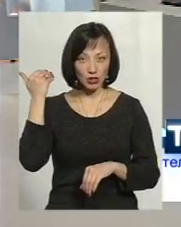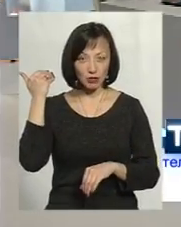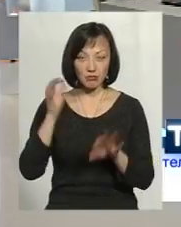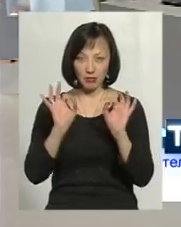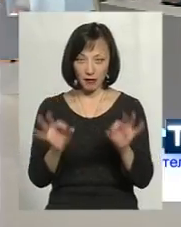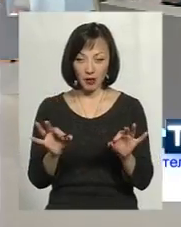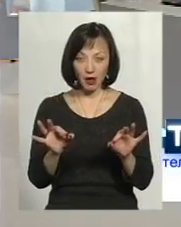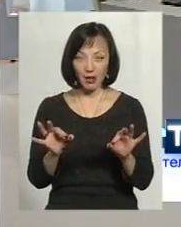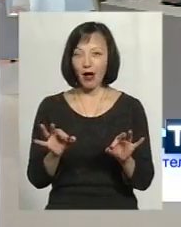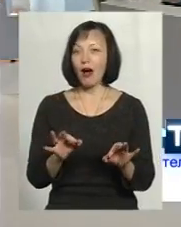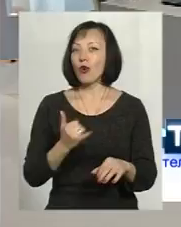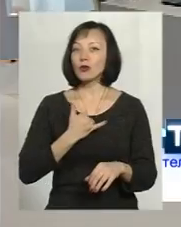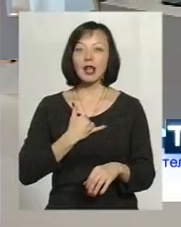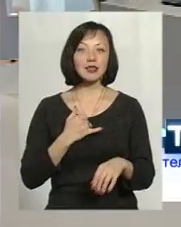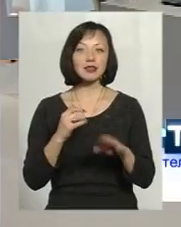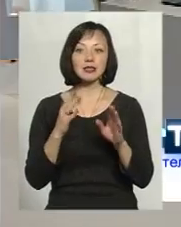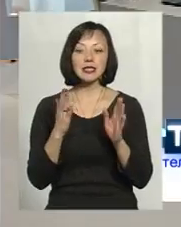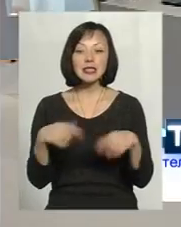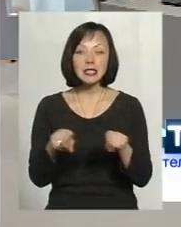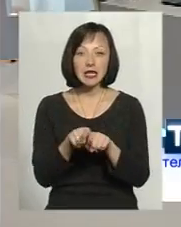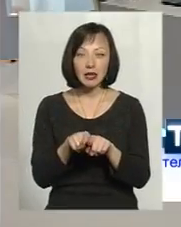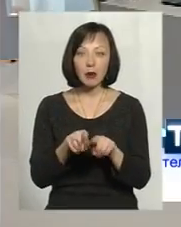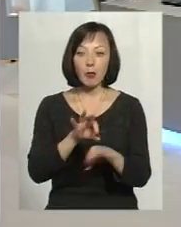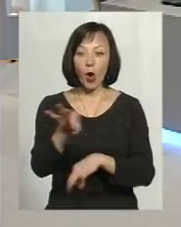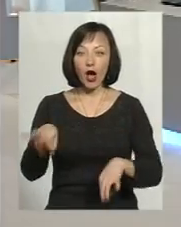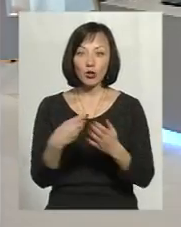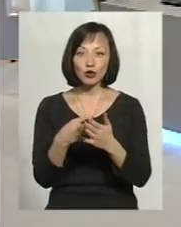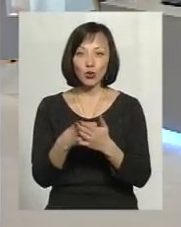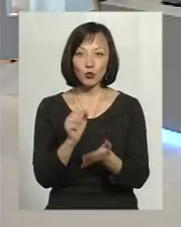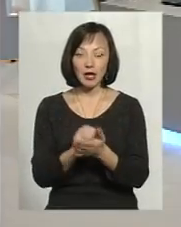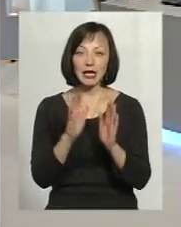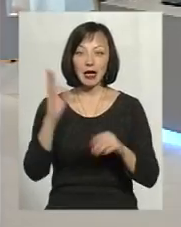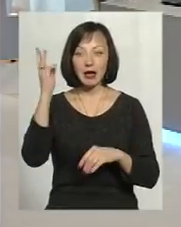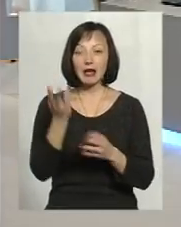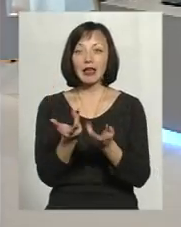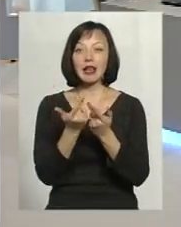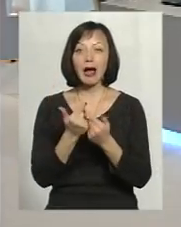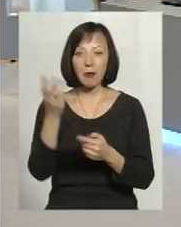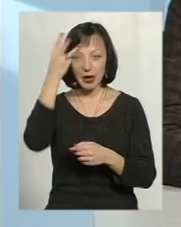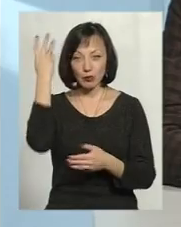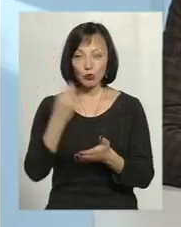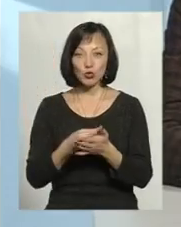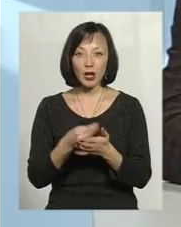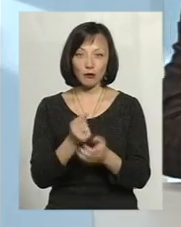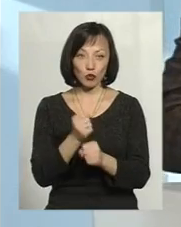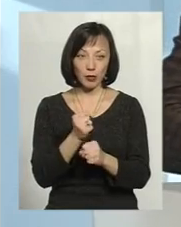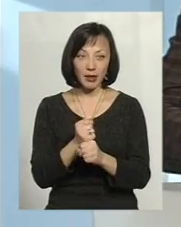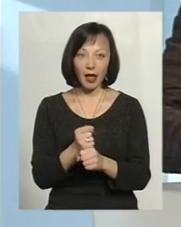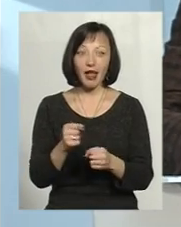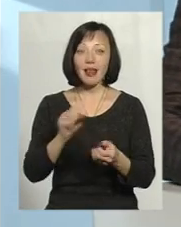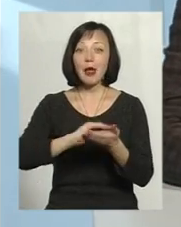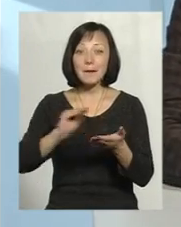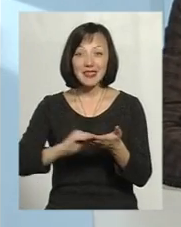так? В нас тільки проєкти кошторисної документації, що треба кілька хмельницьких бюджетів, щоб їх зробити.